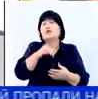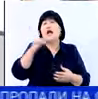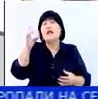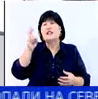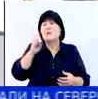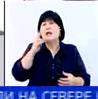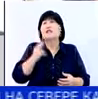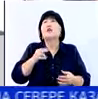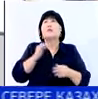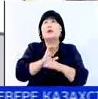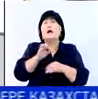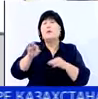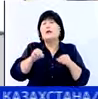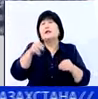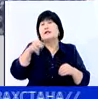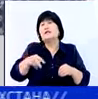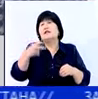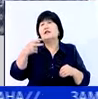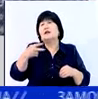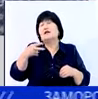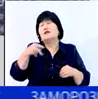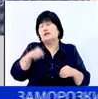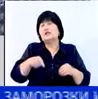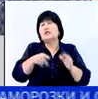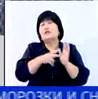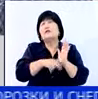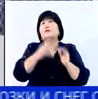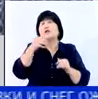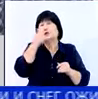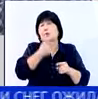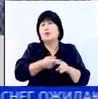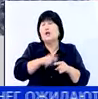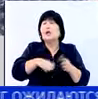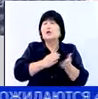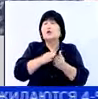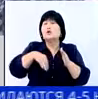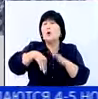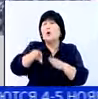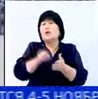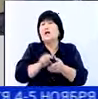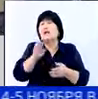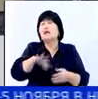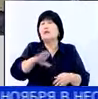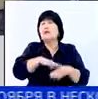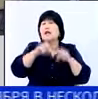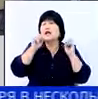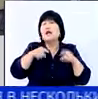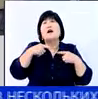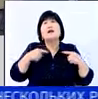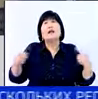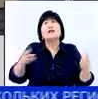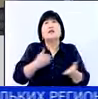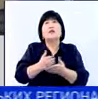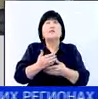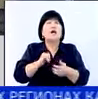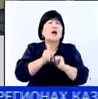промышленности. Проект существует с 1983 года и привлекает ушедших на заслуженный отдых европейских специалистов в разных сферах